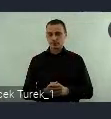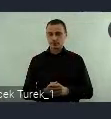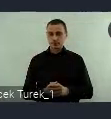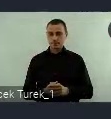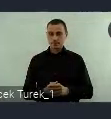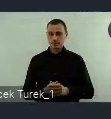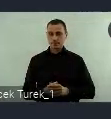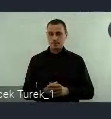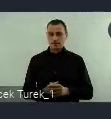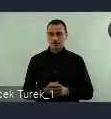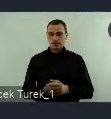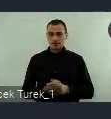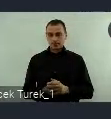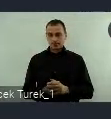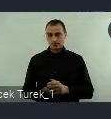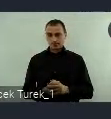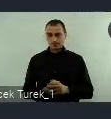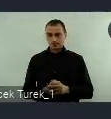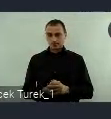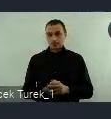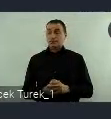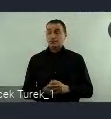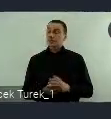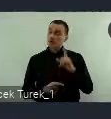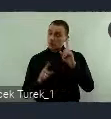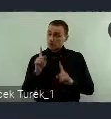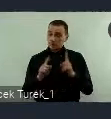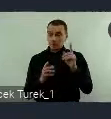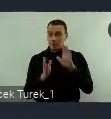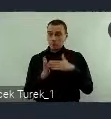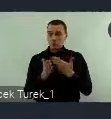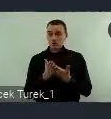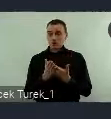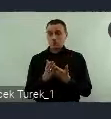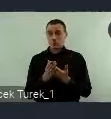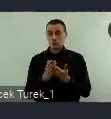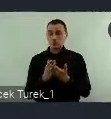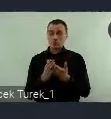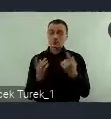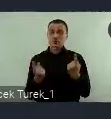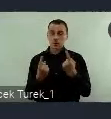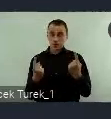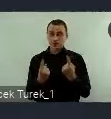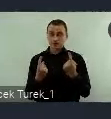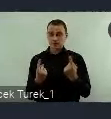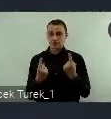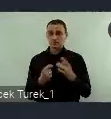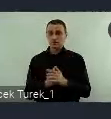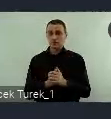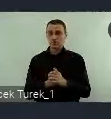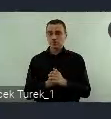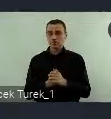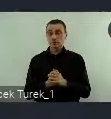pomieszczeń może się pojawić taka sytuacja że ktoś wartość was będzie ktoś będzie chciał